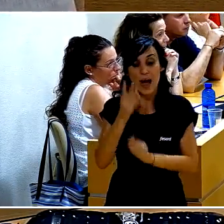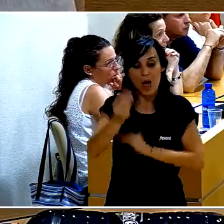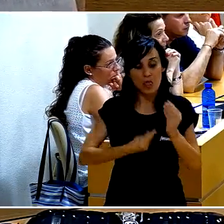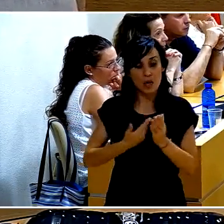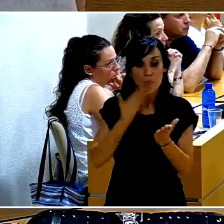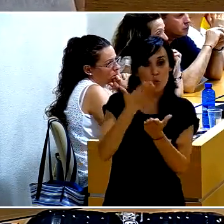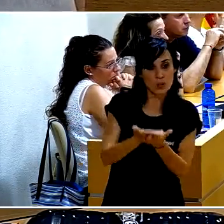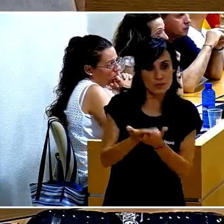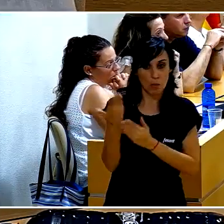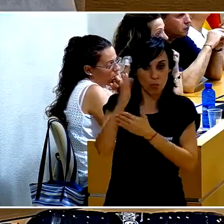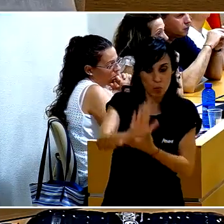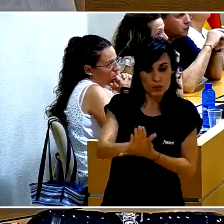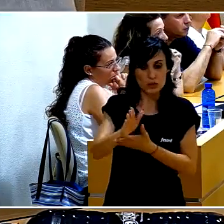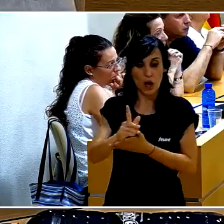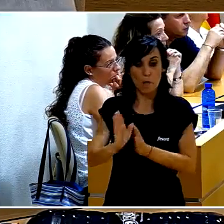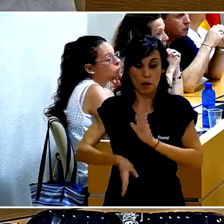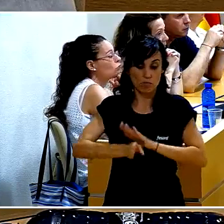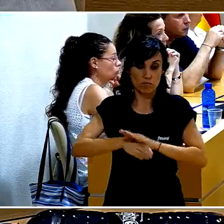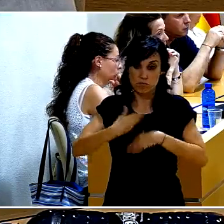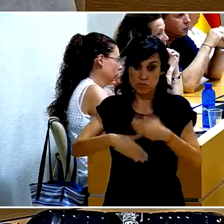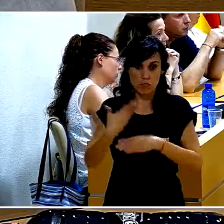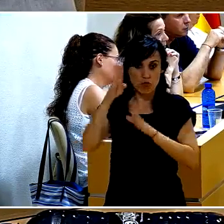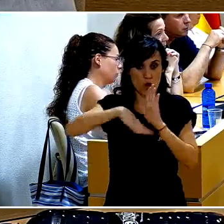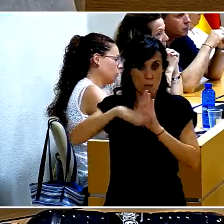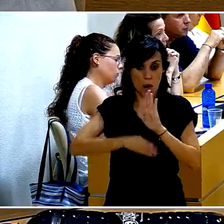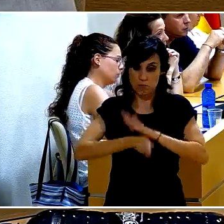fer propostes i dur endavant el nostre programa.